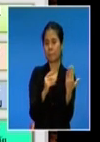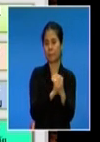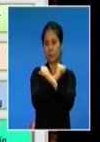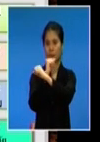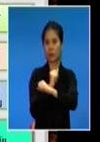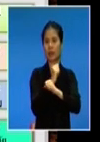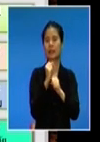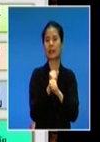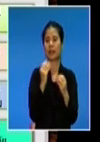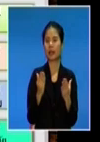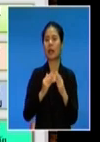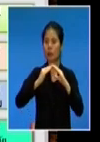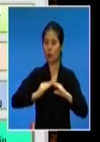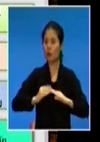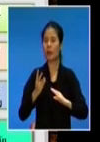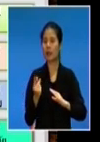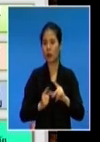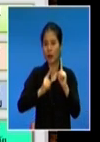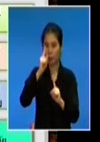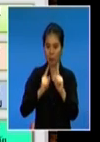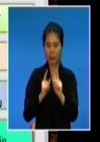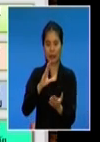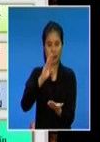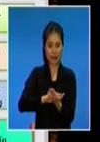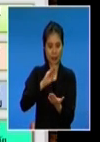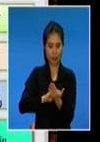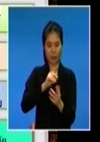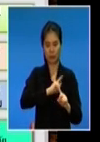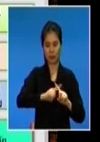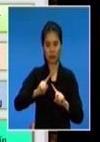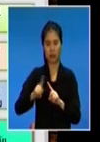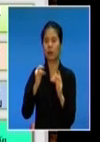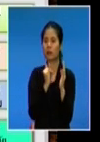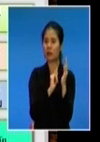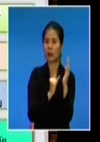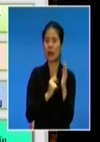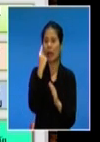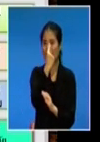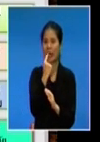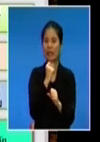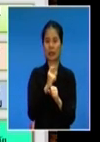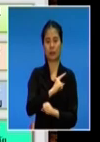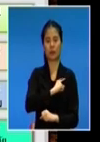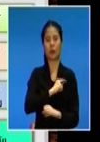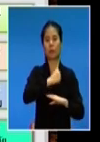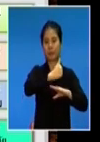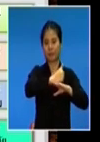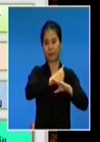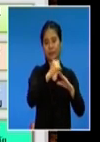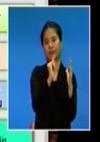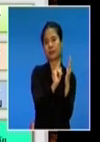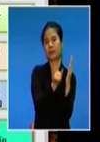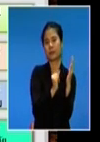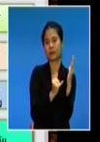เป็นเท่าไหร่จากจังหวัดเนี่ยเราเชื่อว่าอำนาจที่มีอยู่ผมเนี่ยมีความเชื่อว่าอยู่ที่ผู้ว่า เราอาจจะใช้ลองแฮนด์สั่งจ